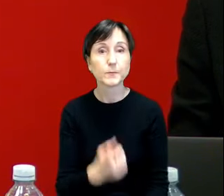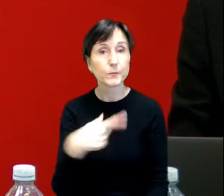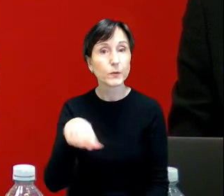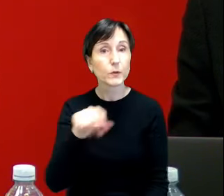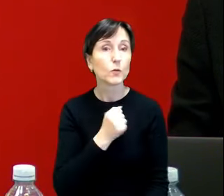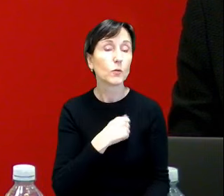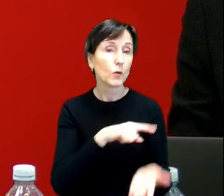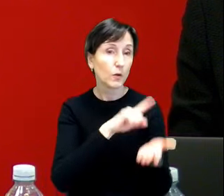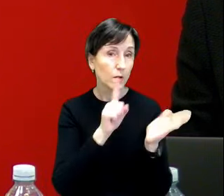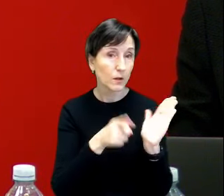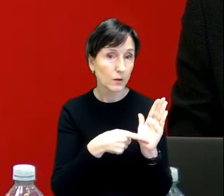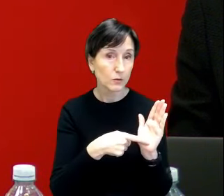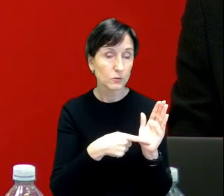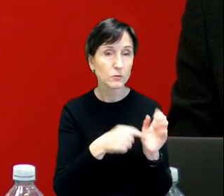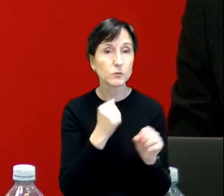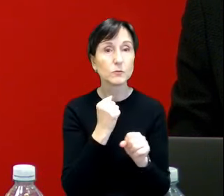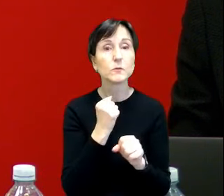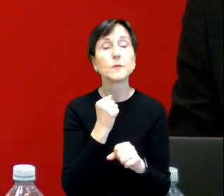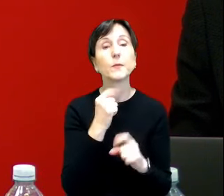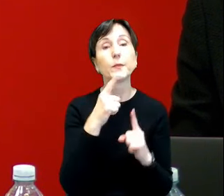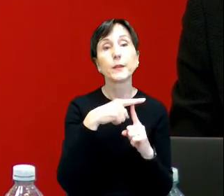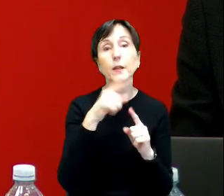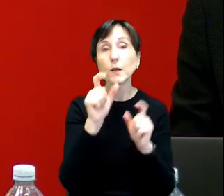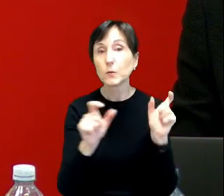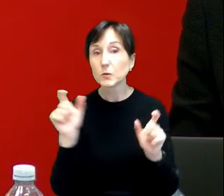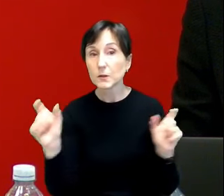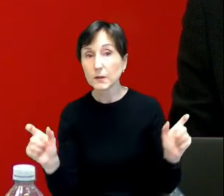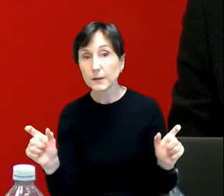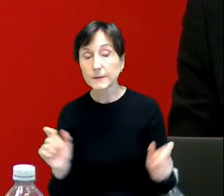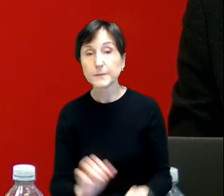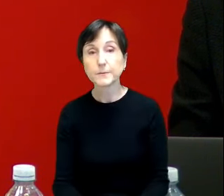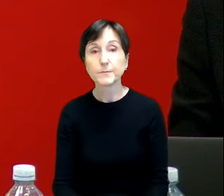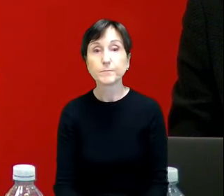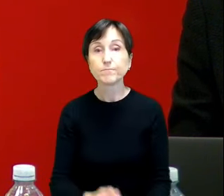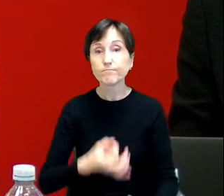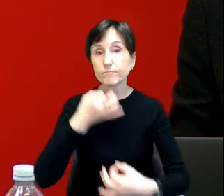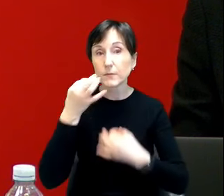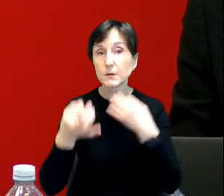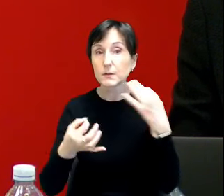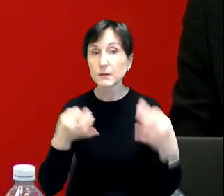iš tarybos narių pasisakymų